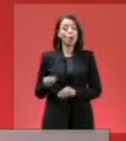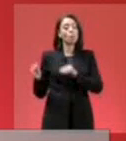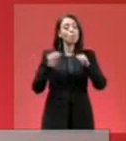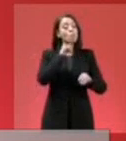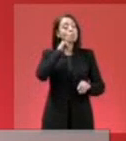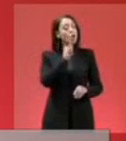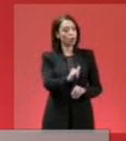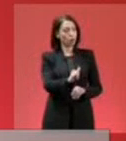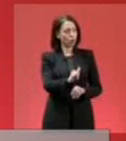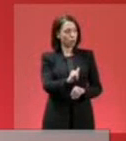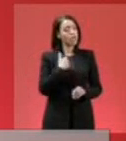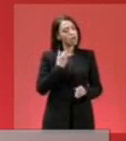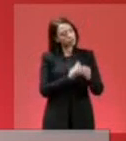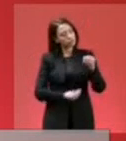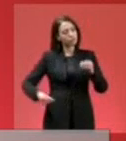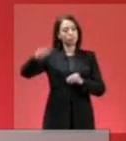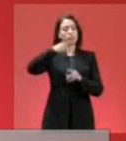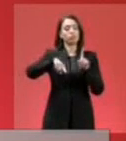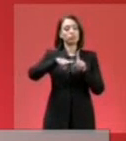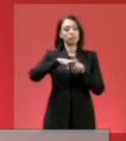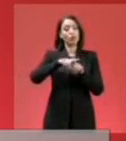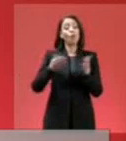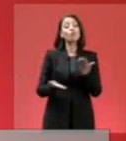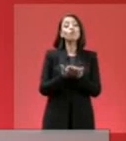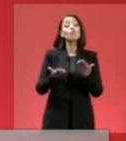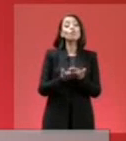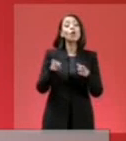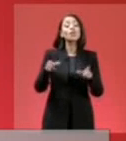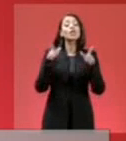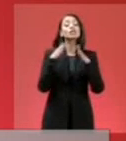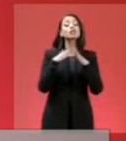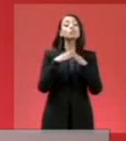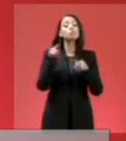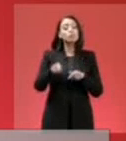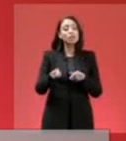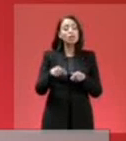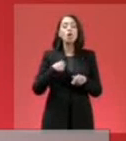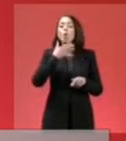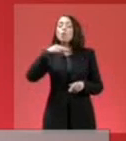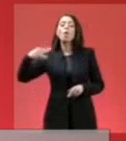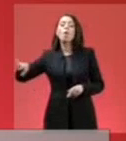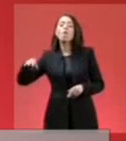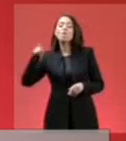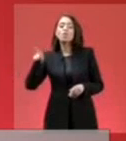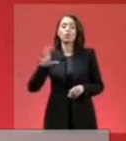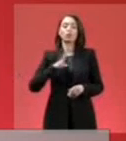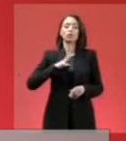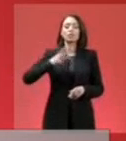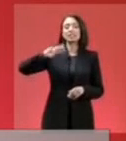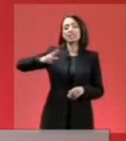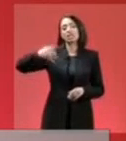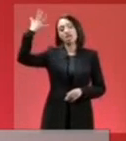Μονιμοποιήσαμε και αναβαθμίσαμε το θεσμό βοήθειας στο σπίτι για τους πλέον ευάλωτους συμπολίτες μας, την τρίτη